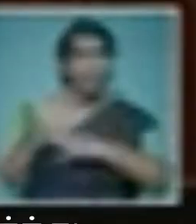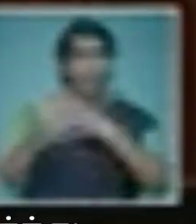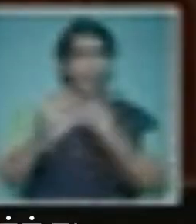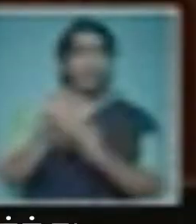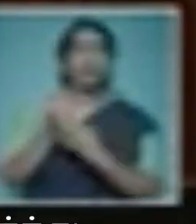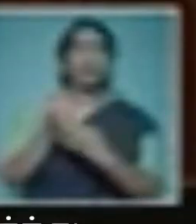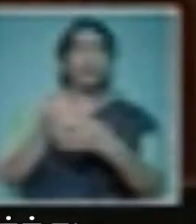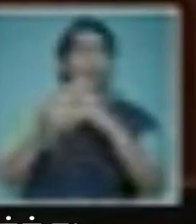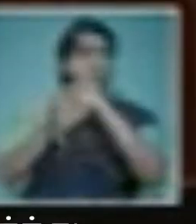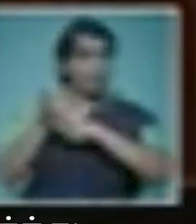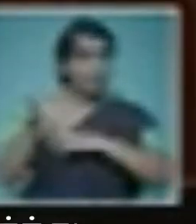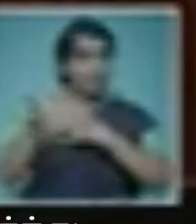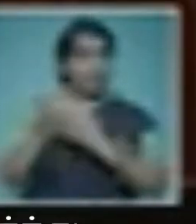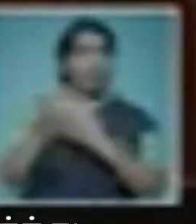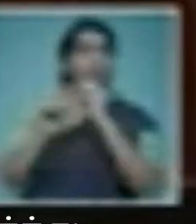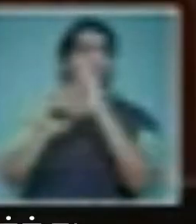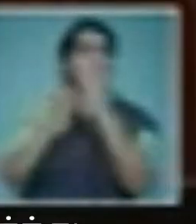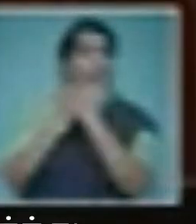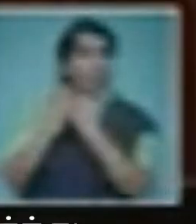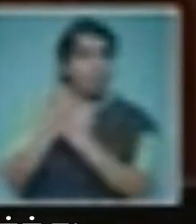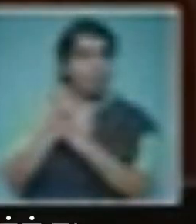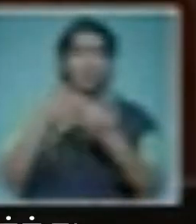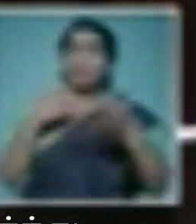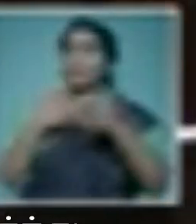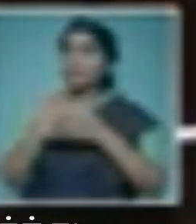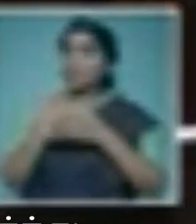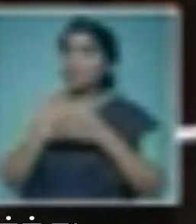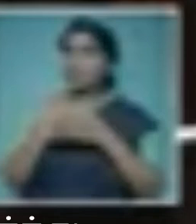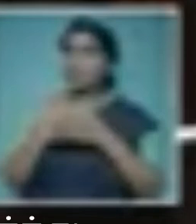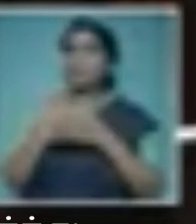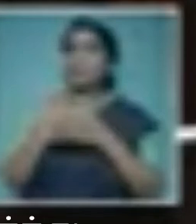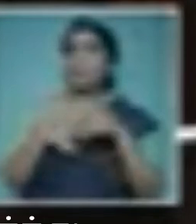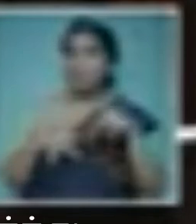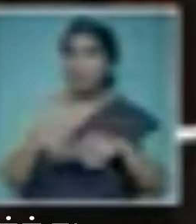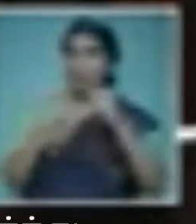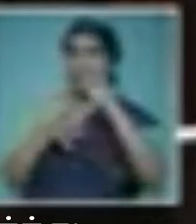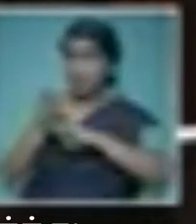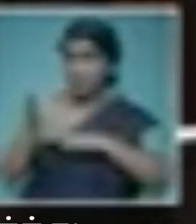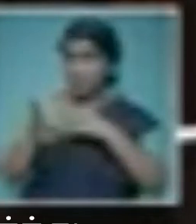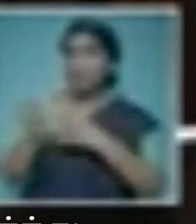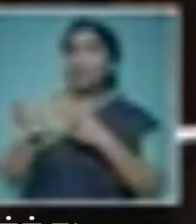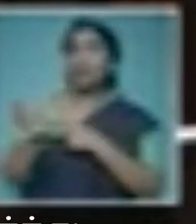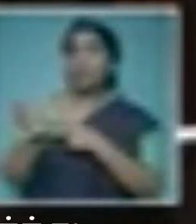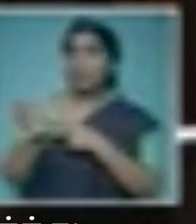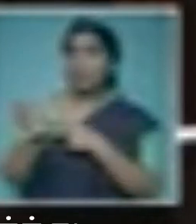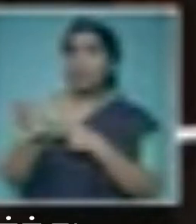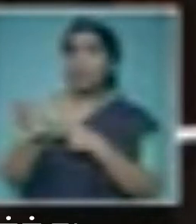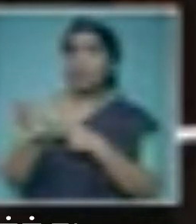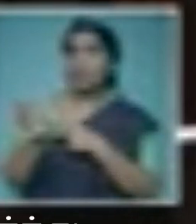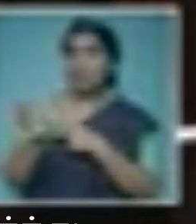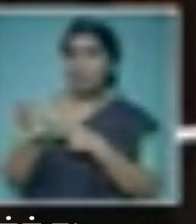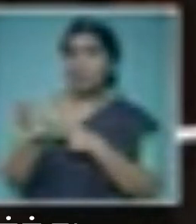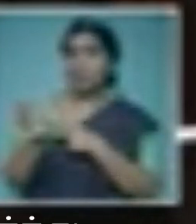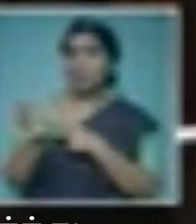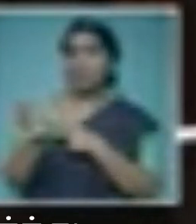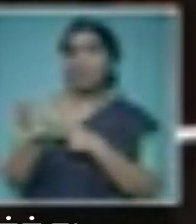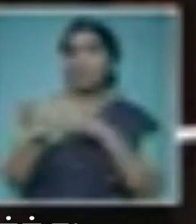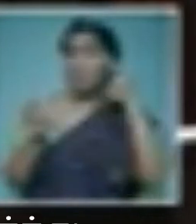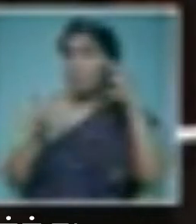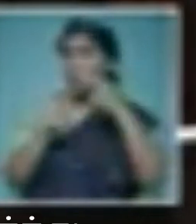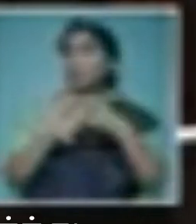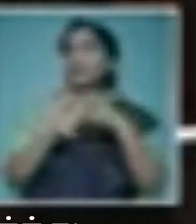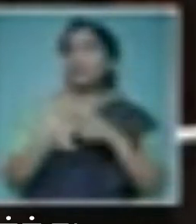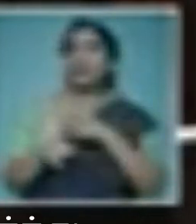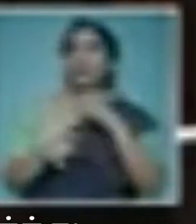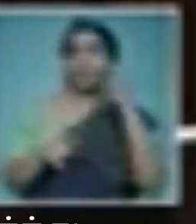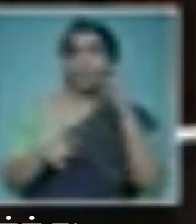එකේ ප්‍රොපෝස් රිලීෆ් ෆෝ ෆැමිලිස් අෆෙක්ටඩ් ඩියු ටු ප්‍රිවෙලින් ඉකොනොමික් කන්ඩිෂන් ඇනෙක්ස් 3 ඔබතුමා මෙතන ඇවිල්ලා බජට් එක කියවුවත් දන්නෙත් නෑ මං හිතන්නේ ඔබතුමා